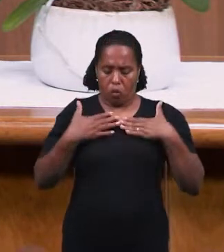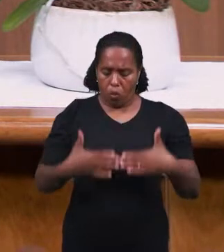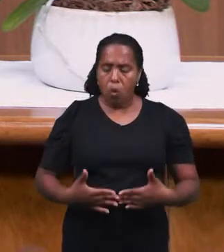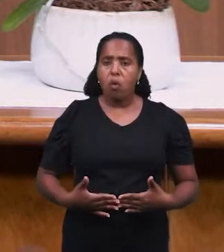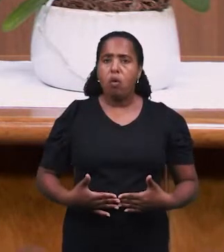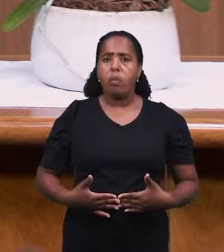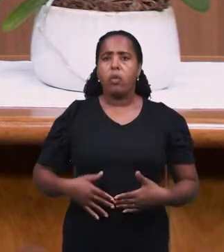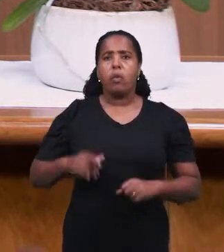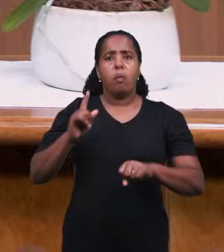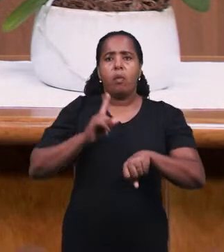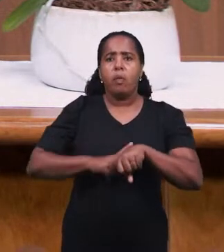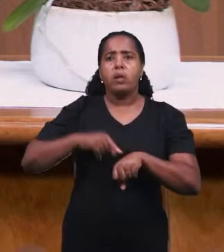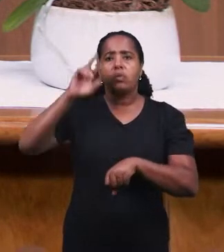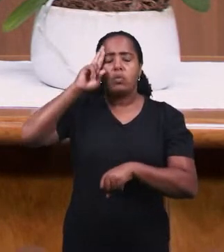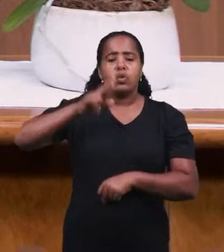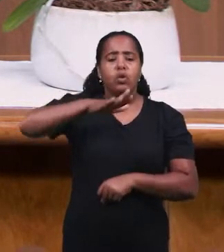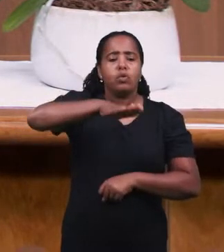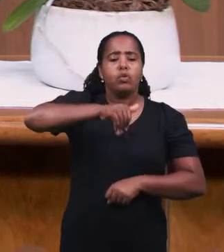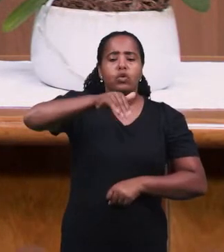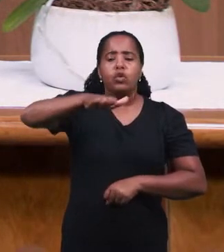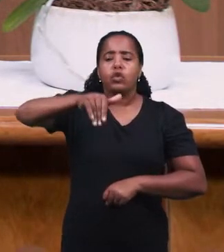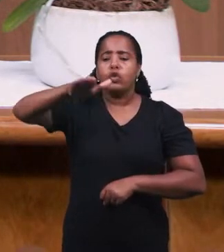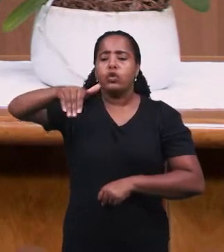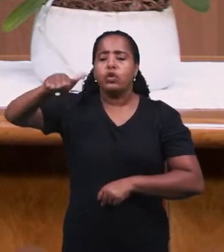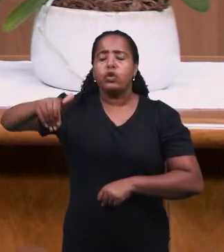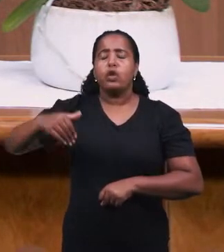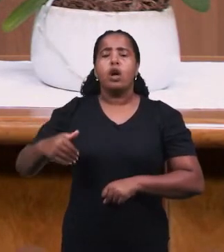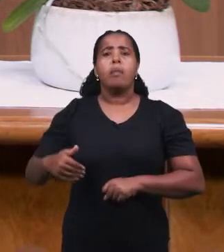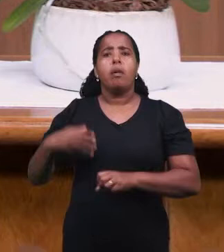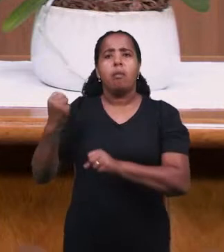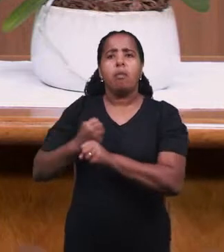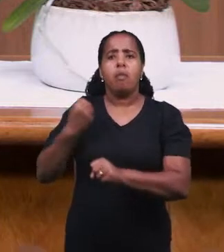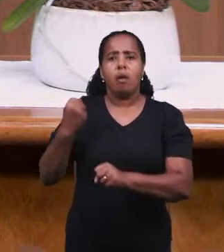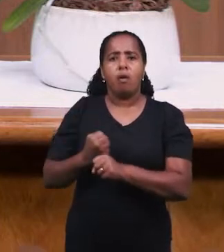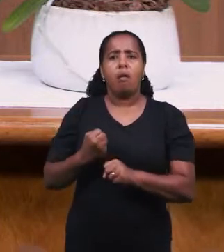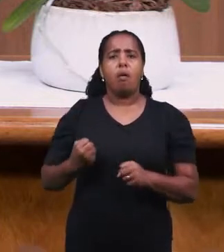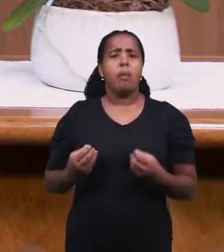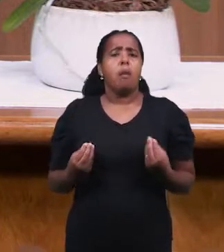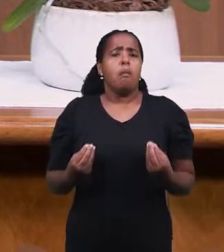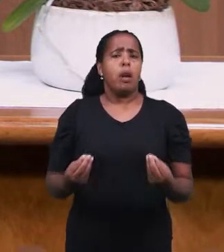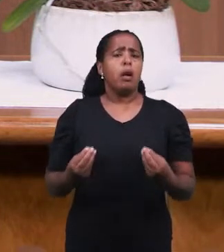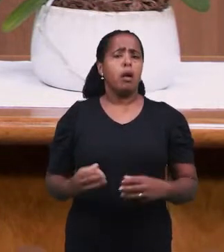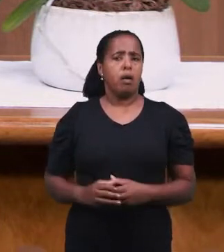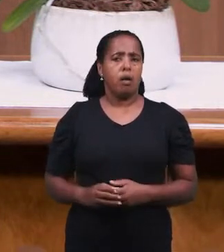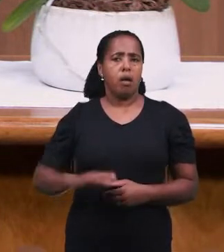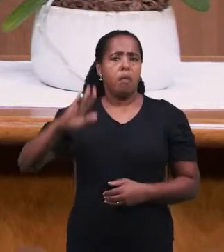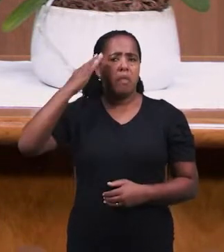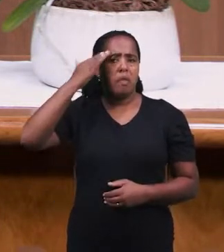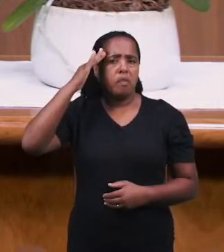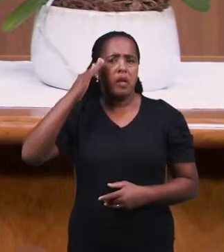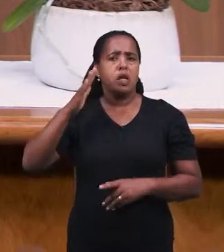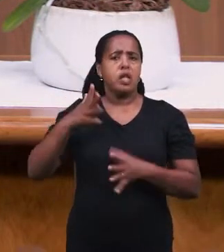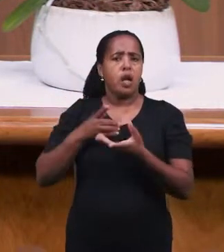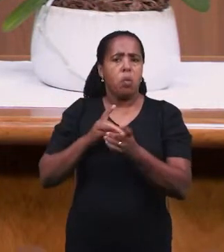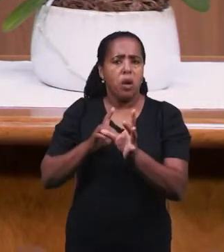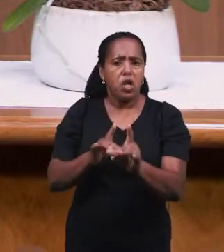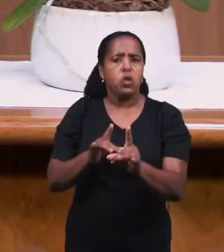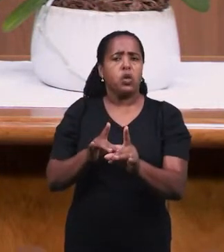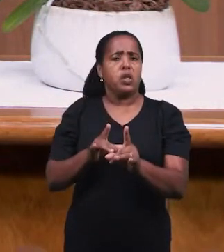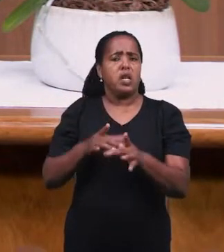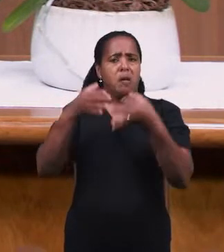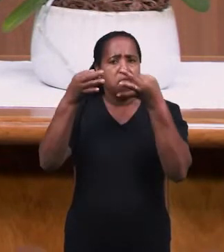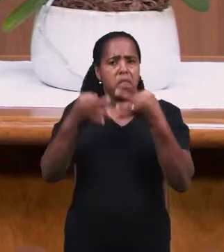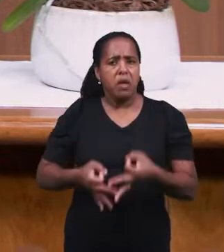dans le corps. Donc, quand le Seigneur nous met debout, il nous a appelés pour cette œuvre, donc c'est